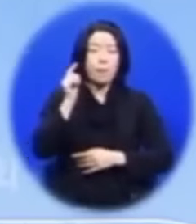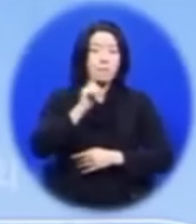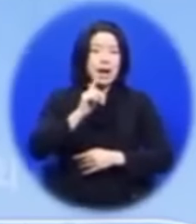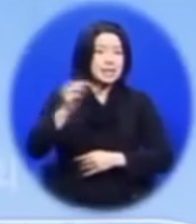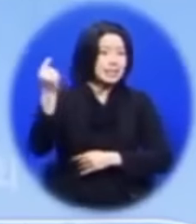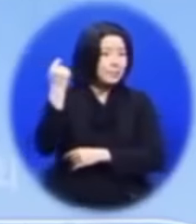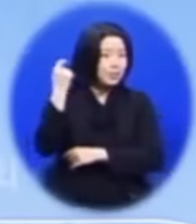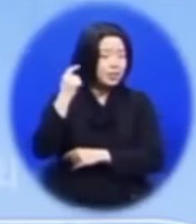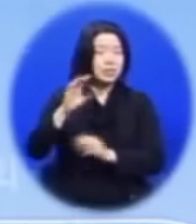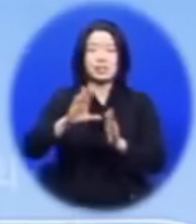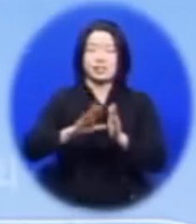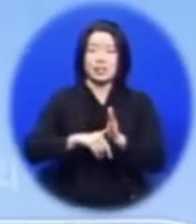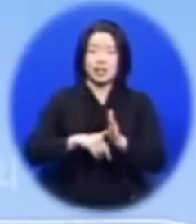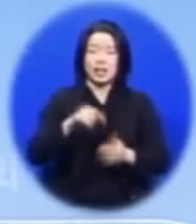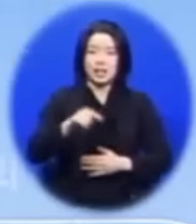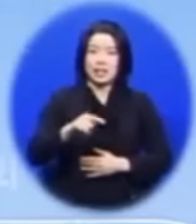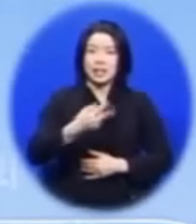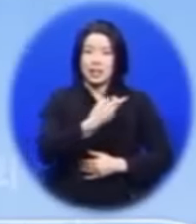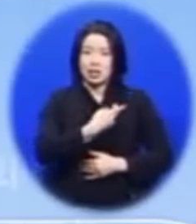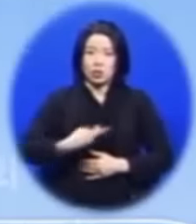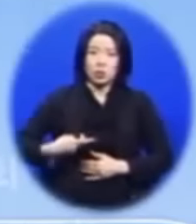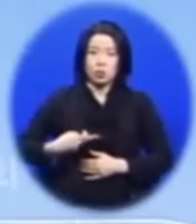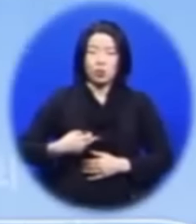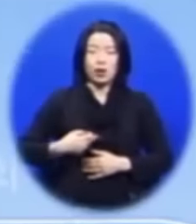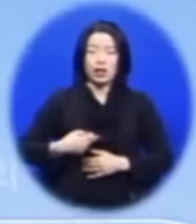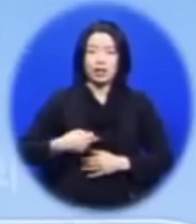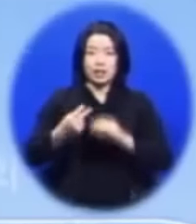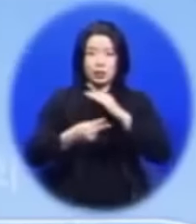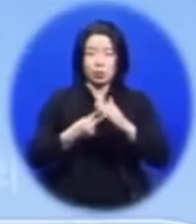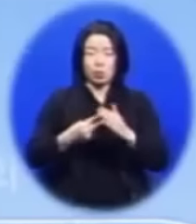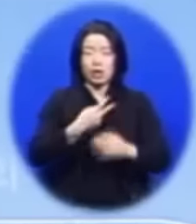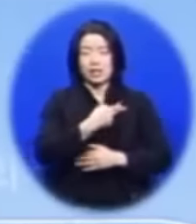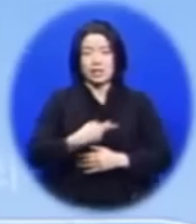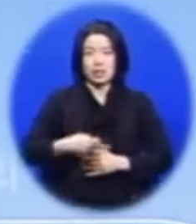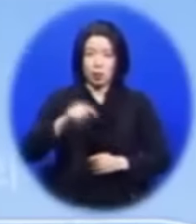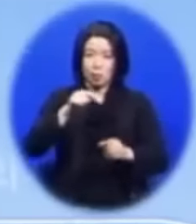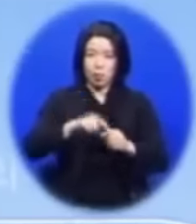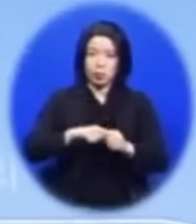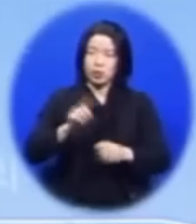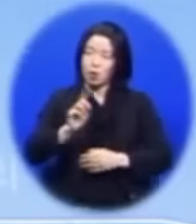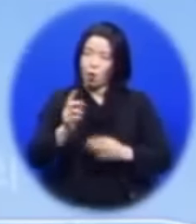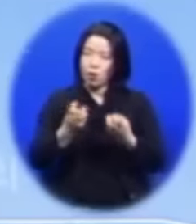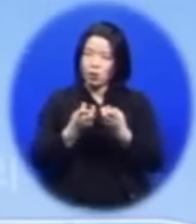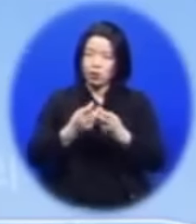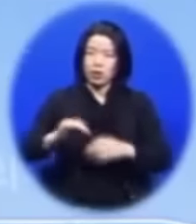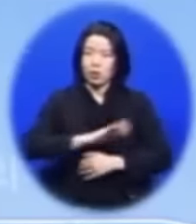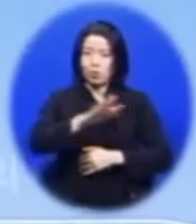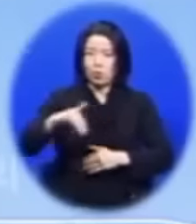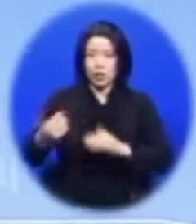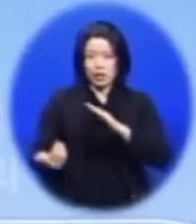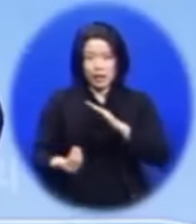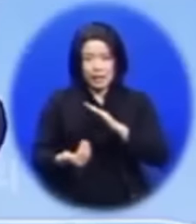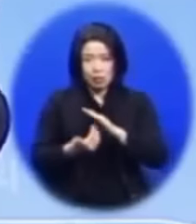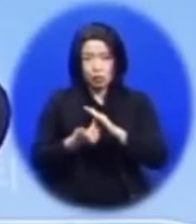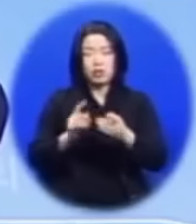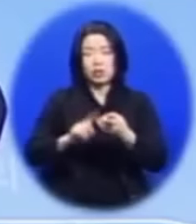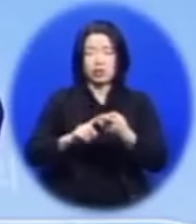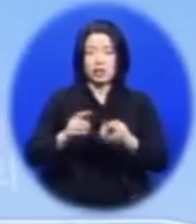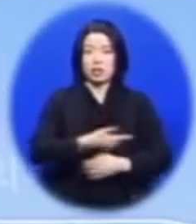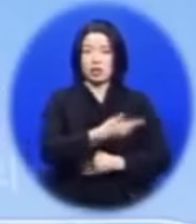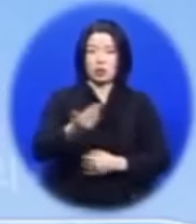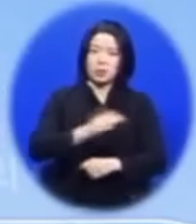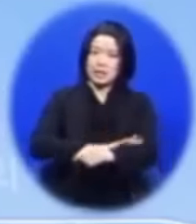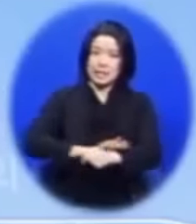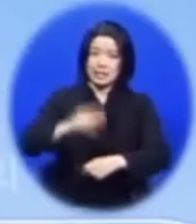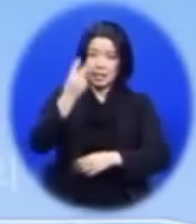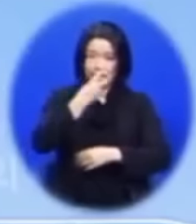들으면서 이요 의 목적이 어떻게 우리에게 그대로 이루어지는지를 여러분이 잘